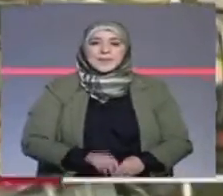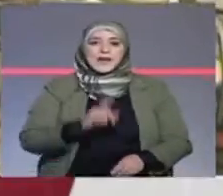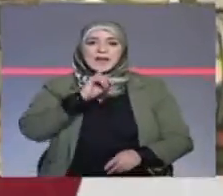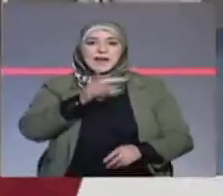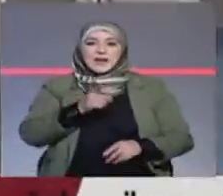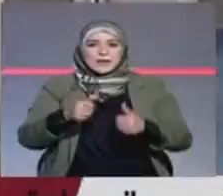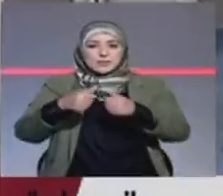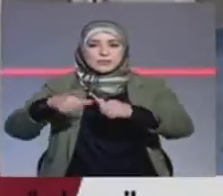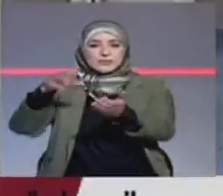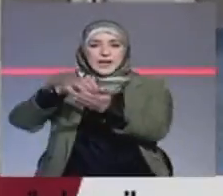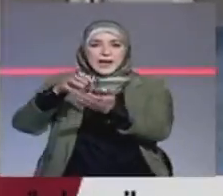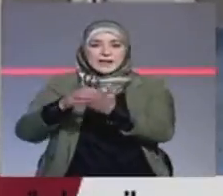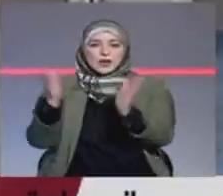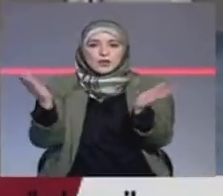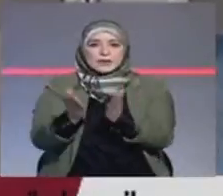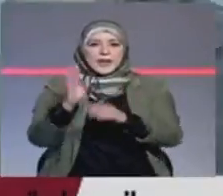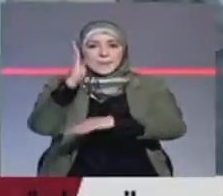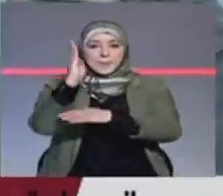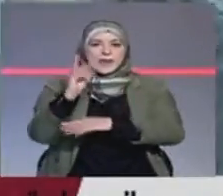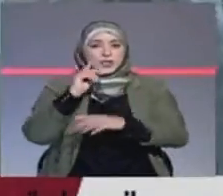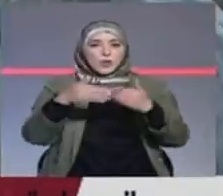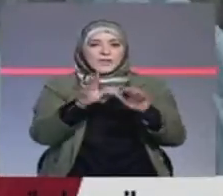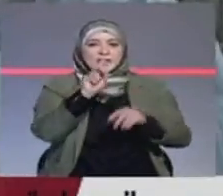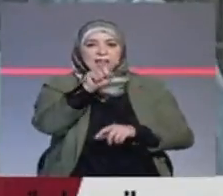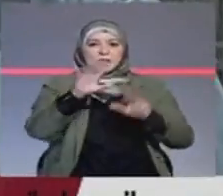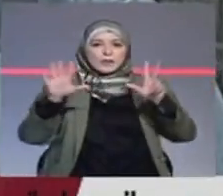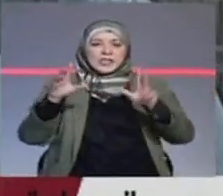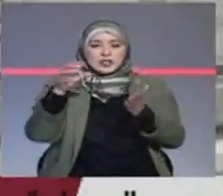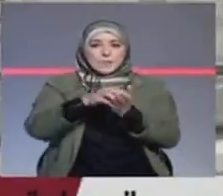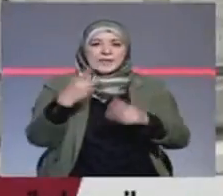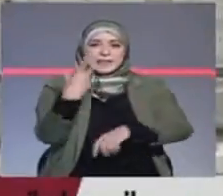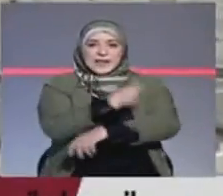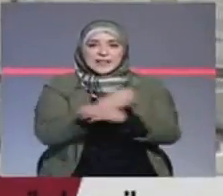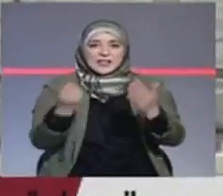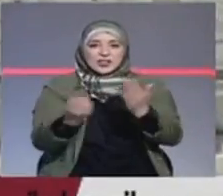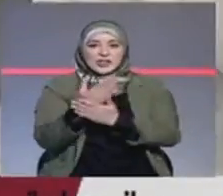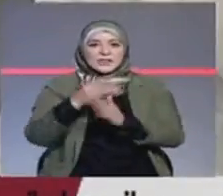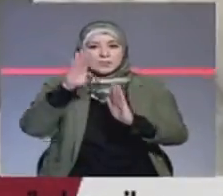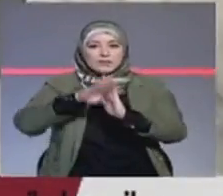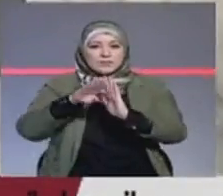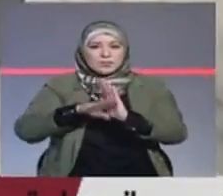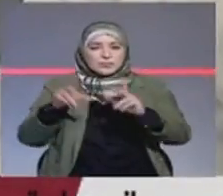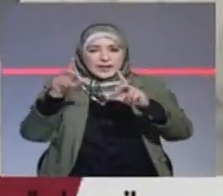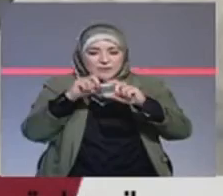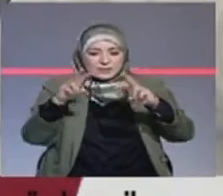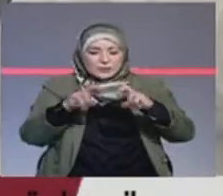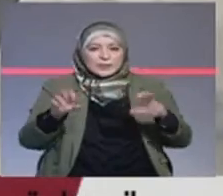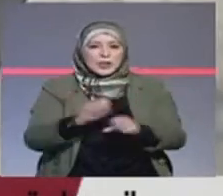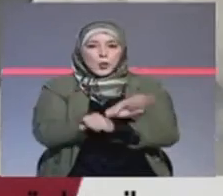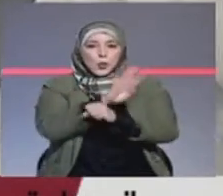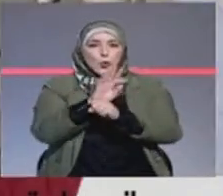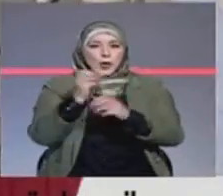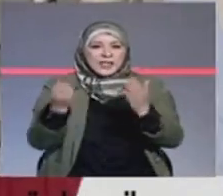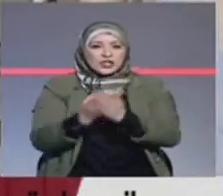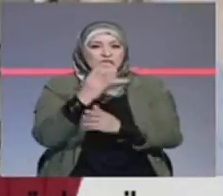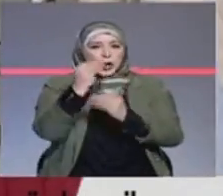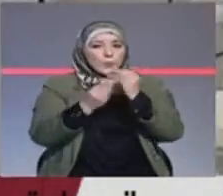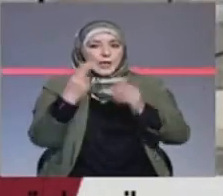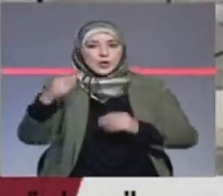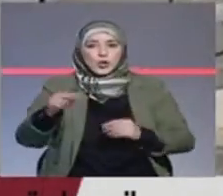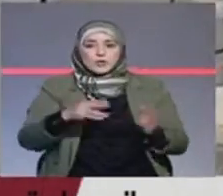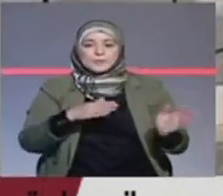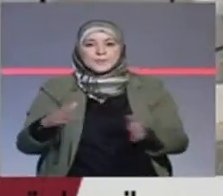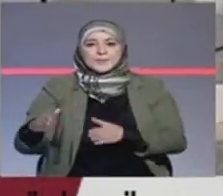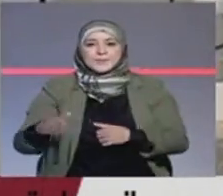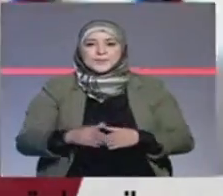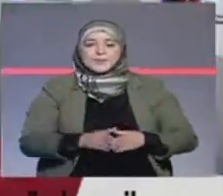إقرار إحداث مستشفى ميداني بباجة وفتح 18 مركز تلقيح جديد مع تكثيف عمليات التقطيع الجيني لكشف إمكانية ظهور سلالات جديدة